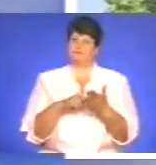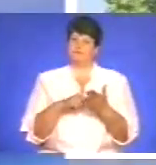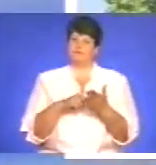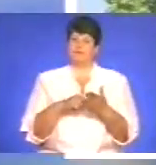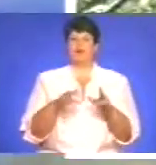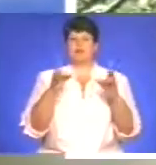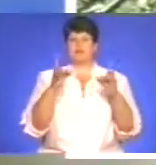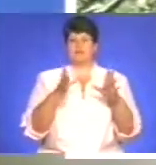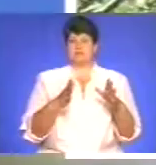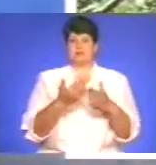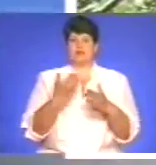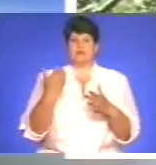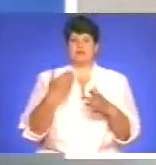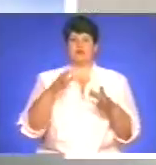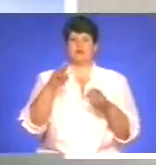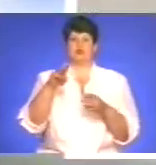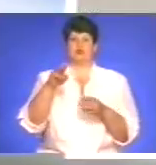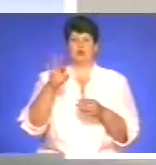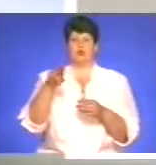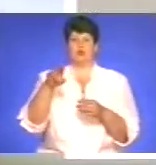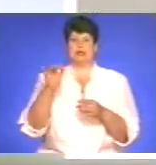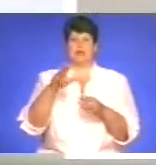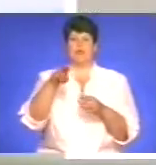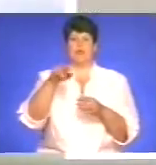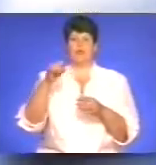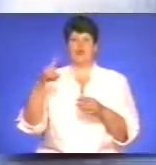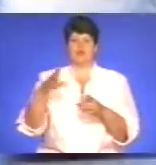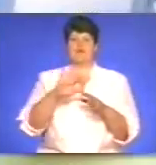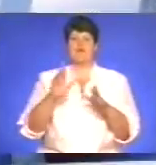Небезпека від тополиного пуху. Як врятуватися?